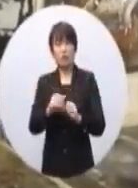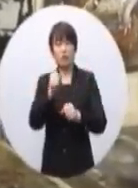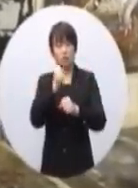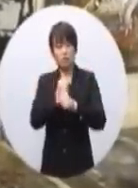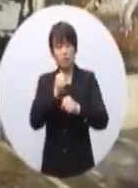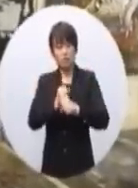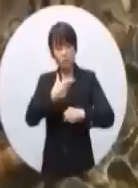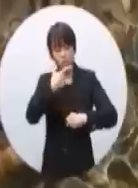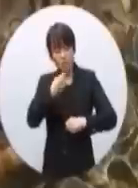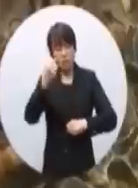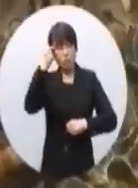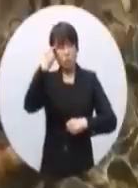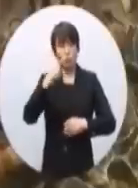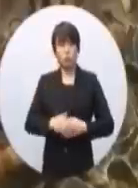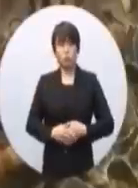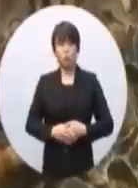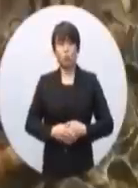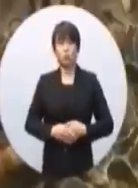と思います。